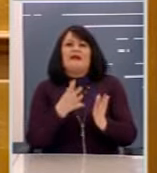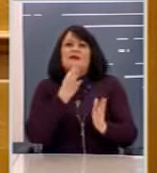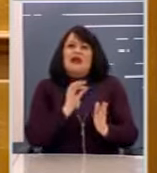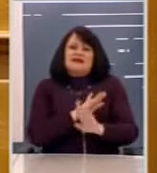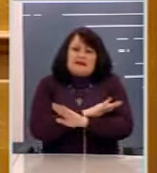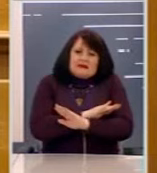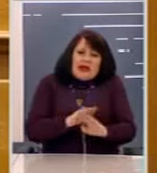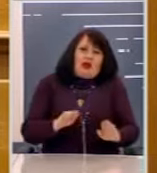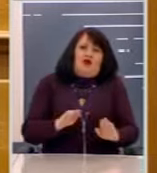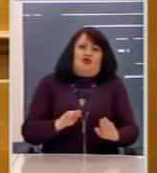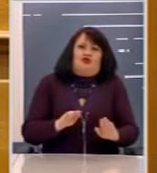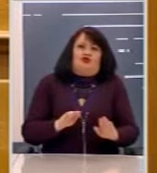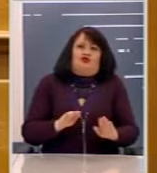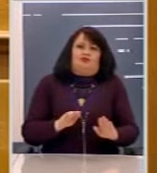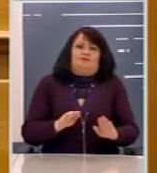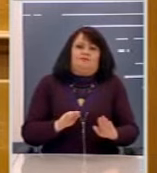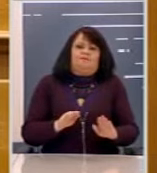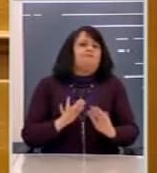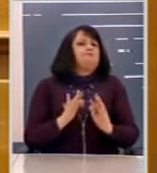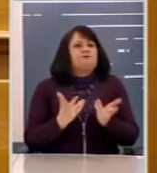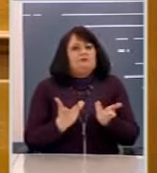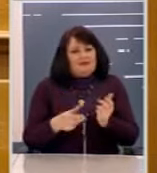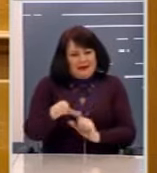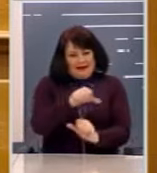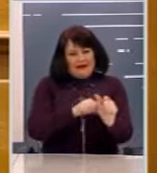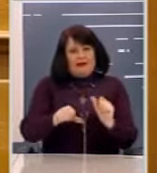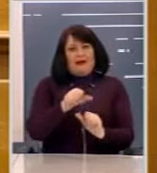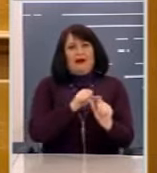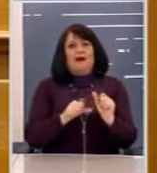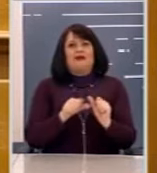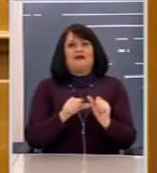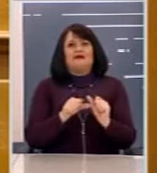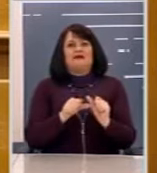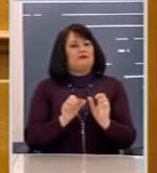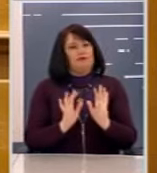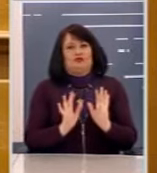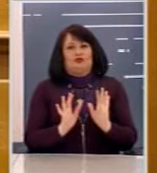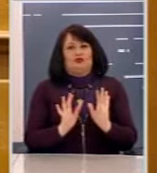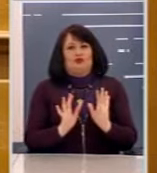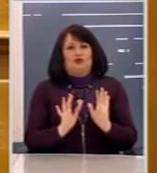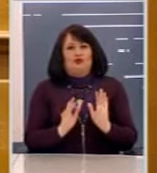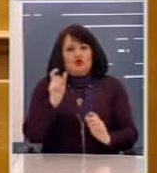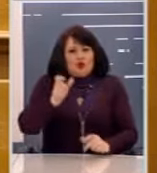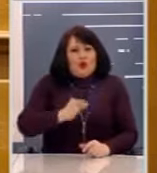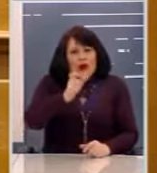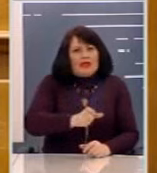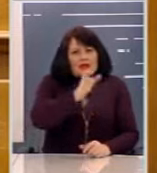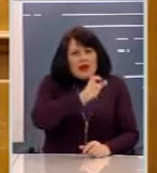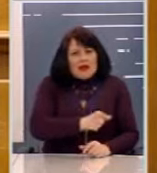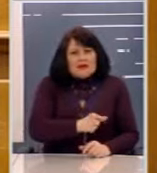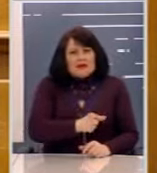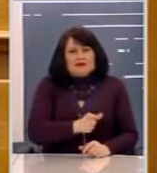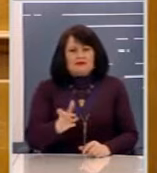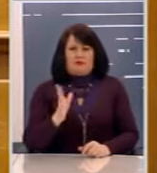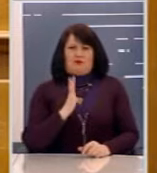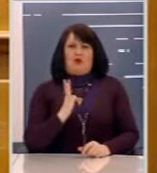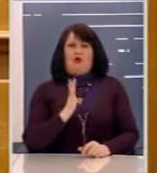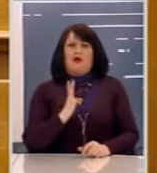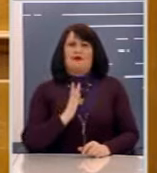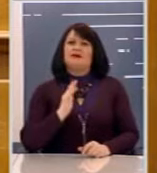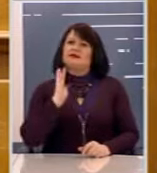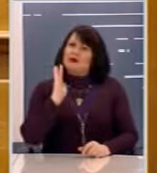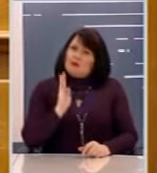συνθήκες να ανατραπεί η εδρεωμένη λογική ότι ο καθένας πολίτης